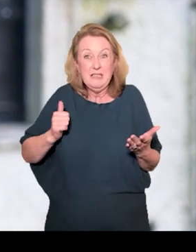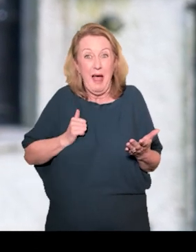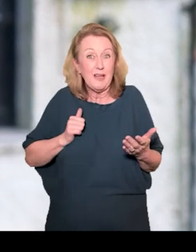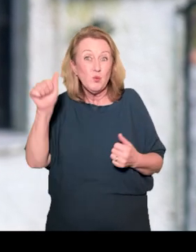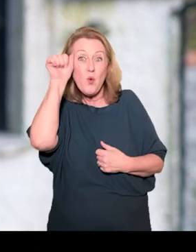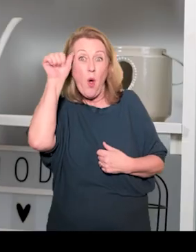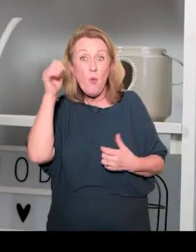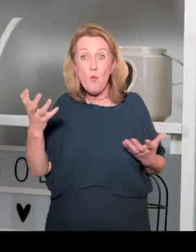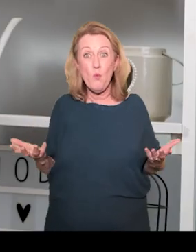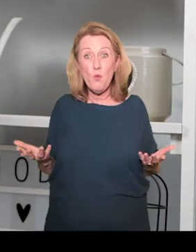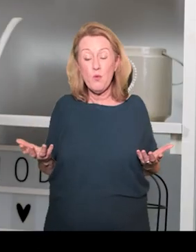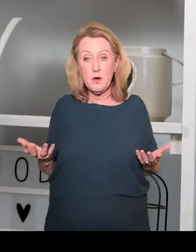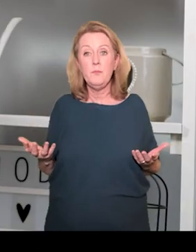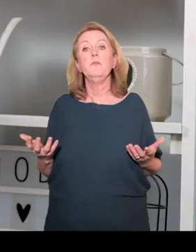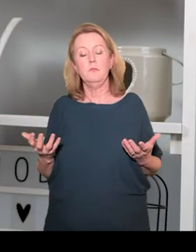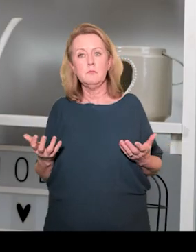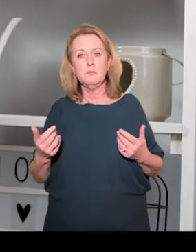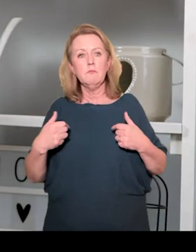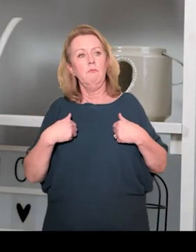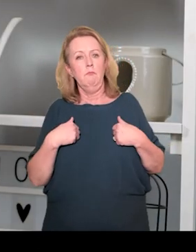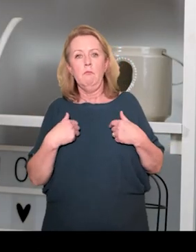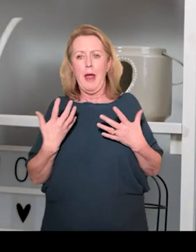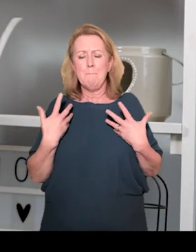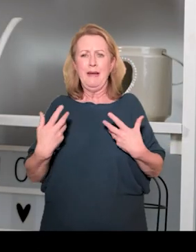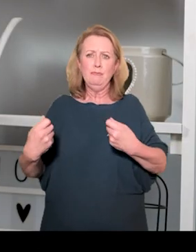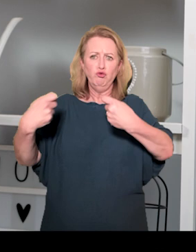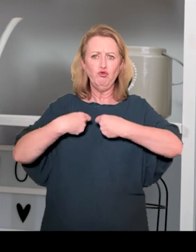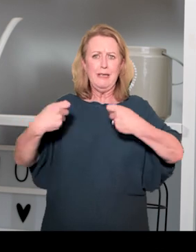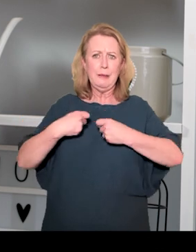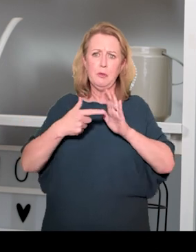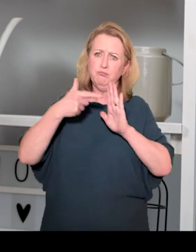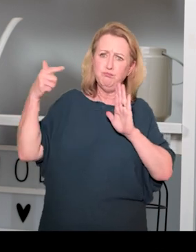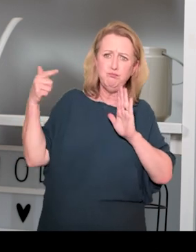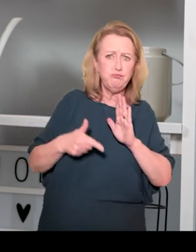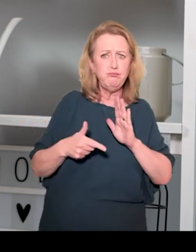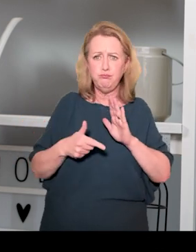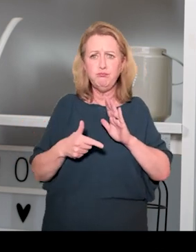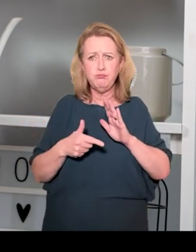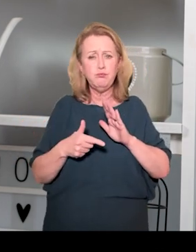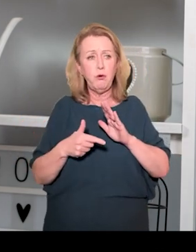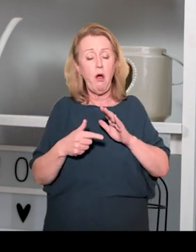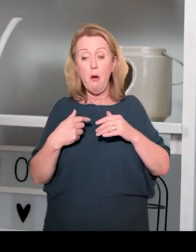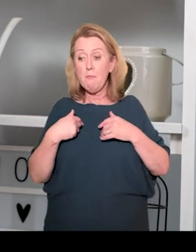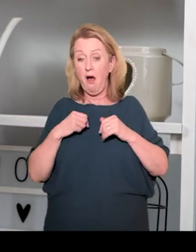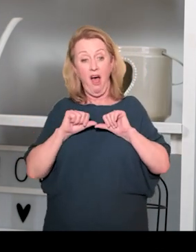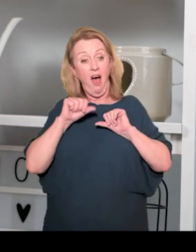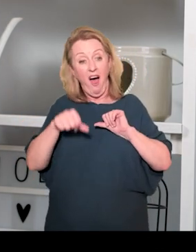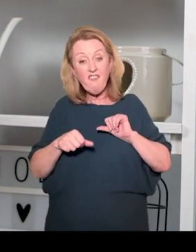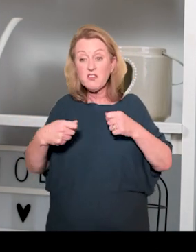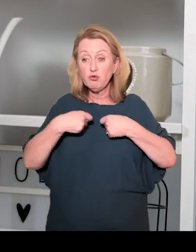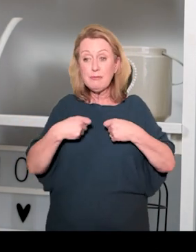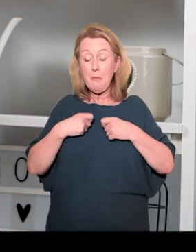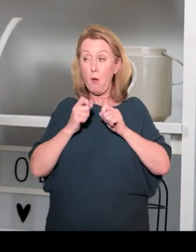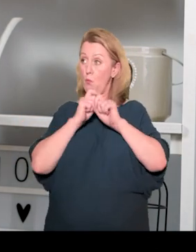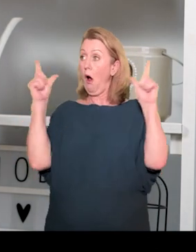Nes i benderfynu ar y rollercoaster yma wedi bod arno fe, bod fi'n mynd i drial troi profiad sydd wedi bod yn